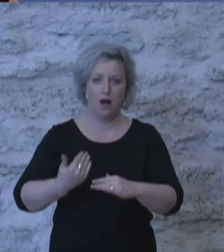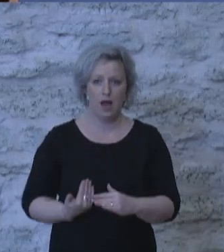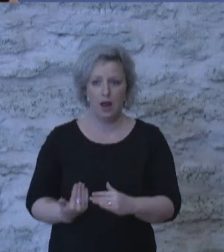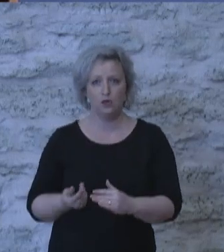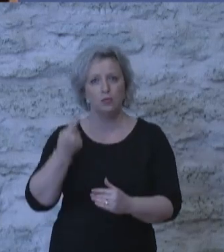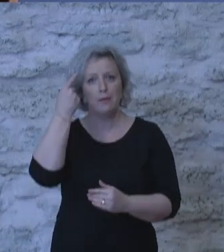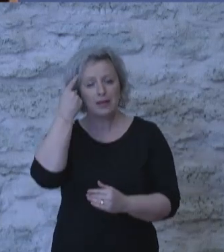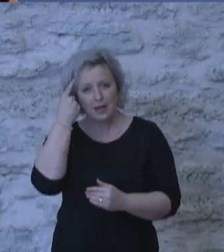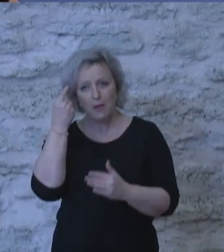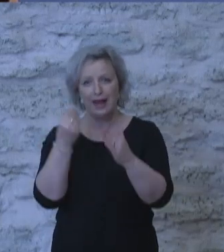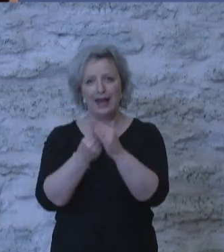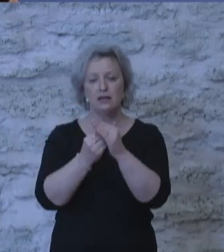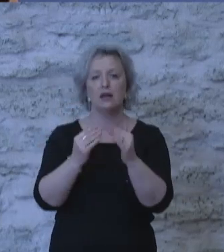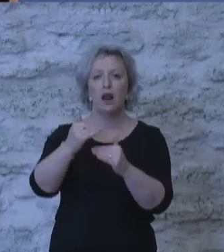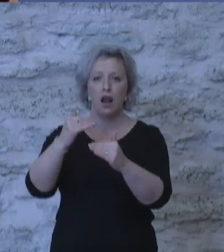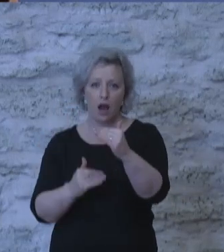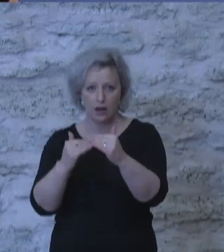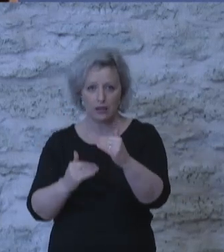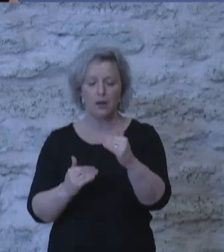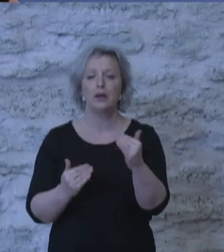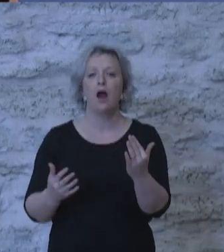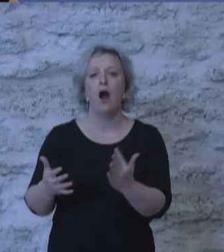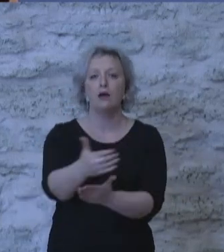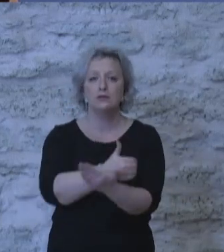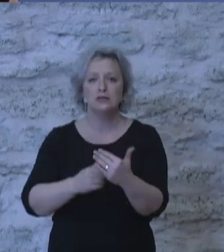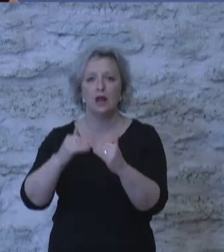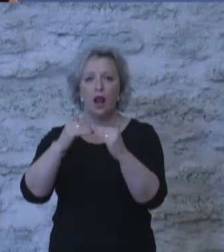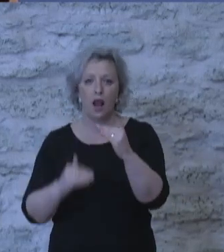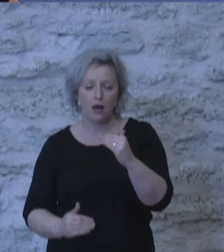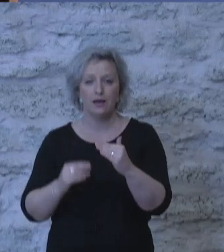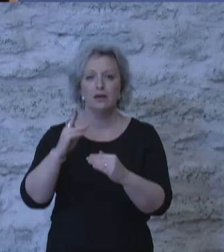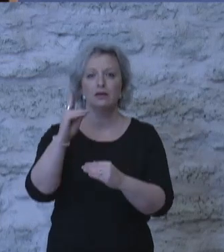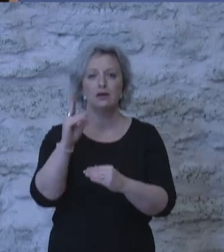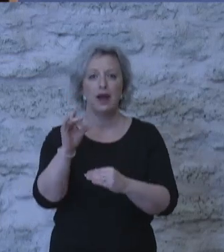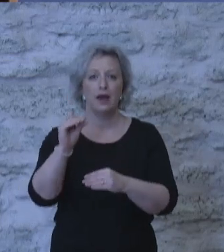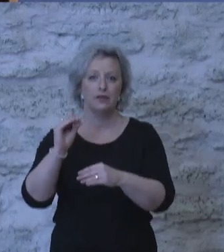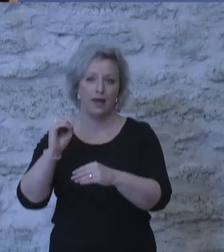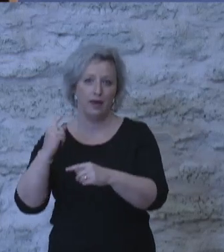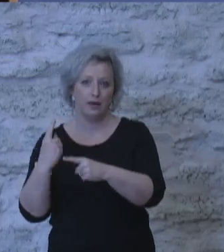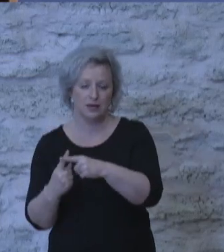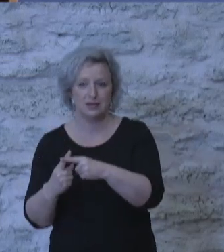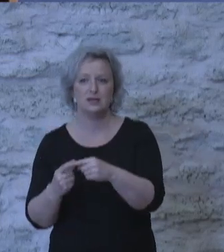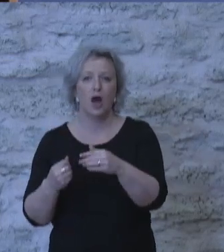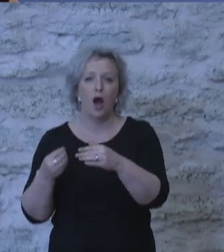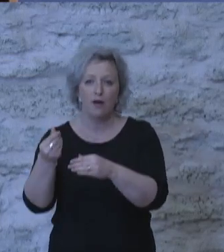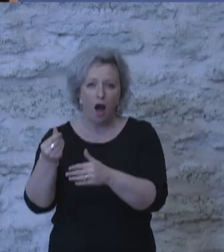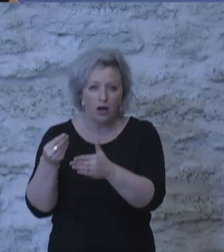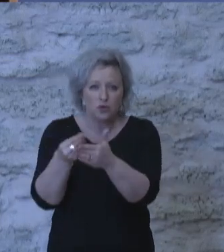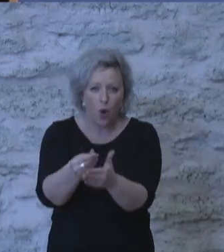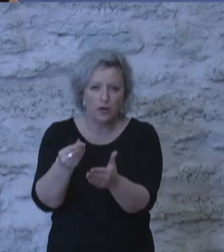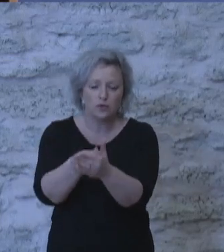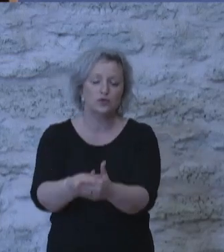langetamised, aksiiside langetamised, kui me võtame kredeksi messi toetused, kui me võtame muud